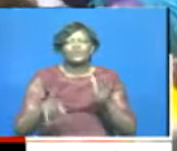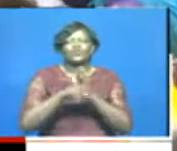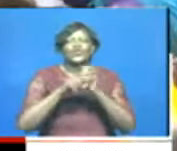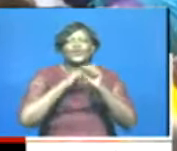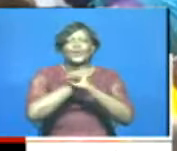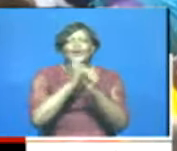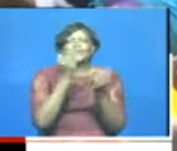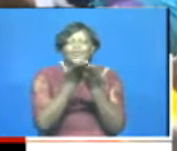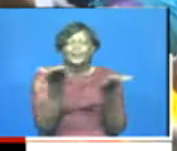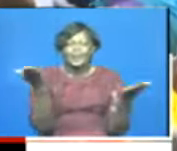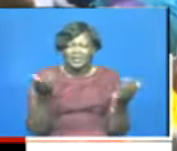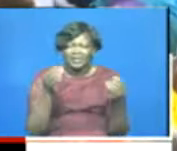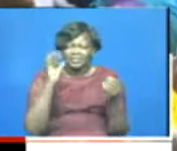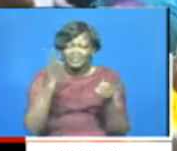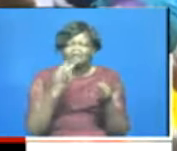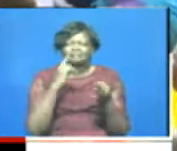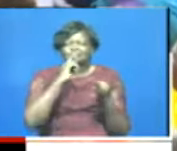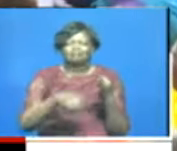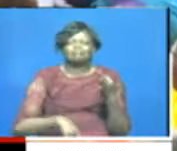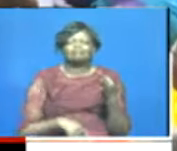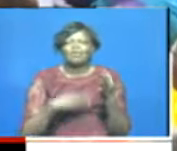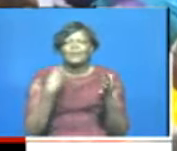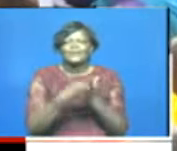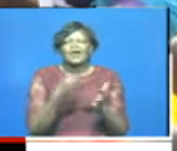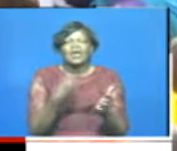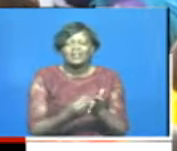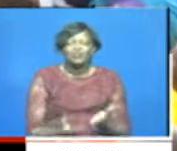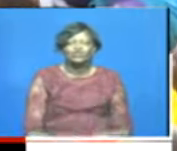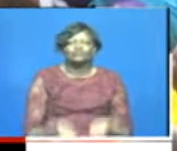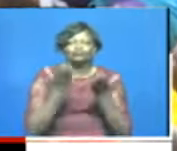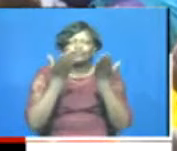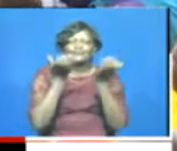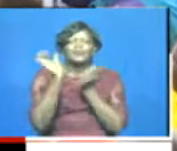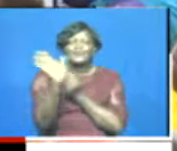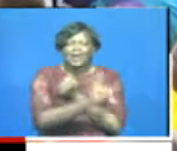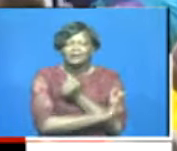yenu. Shida ya tatu ni pesa ya kuinua biashara yenu.